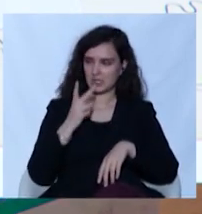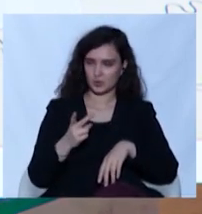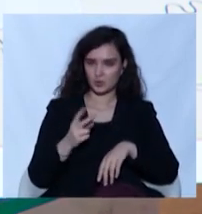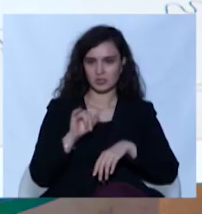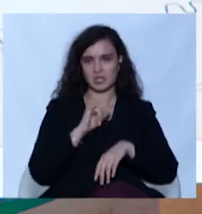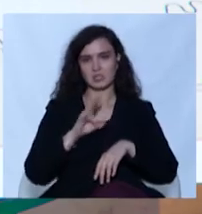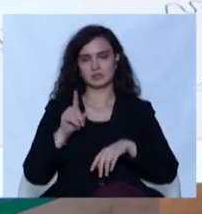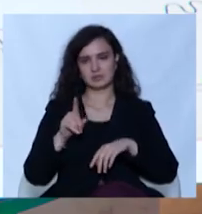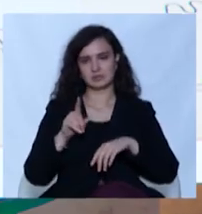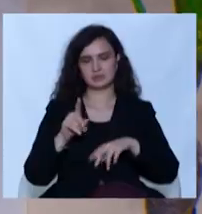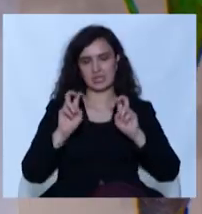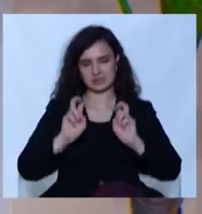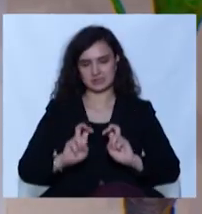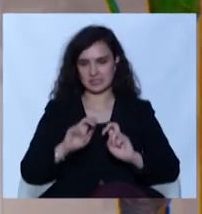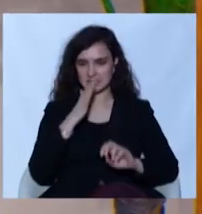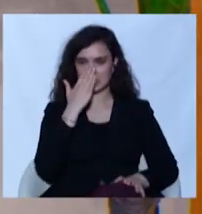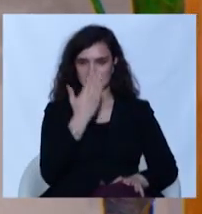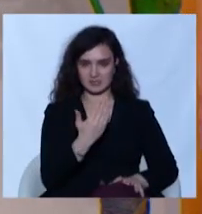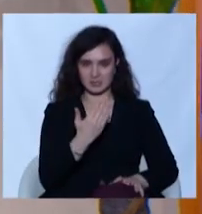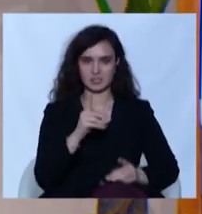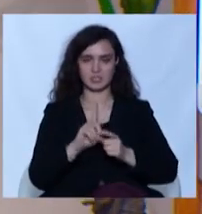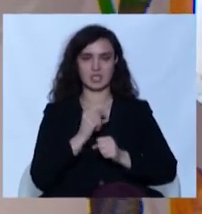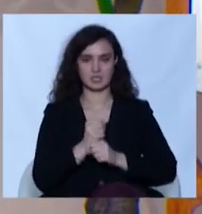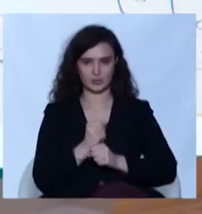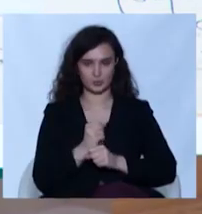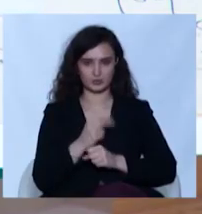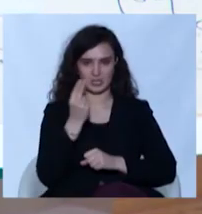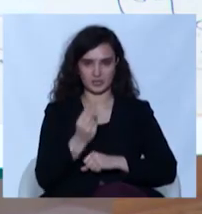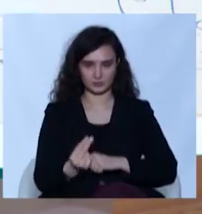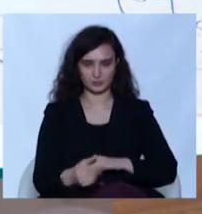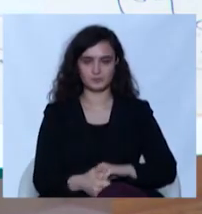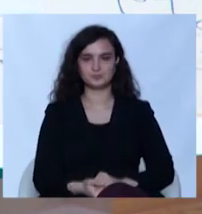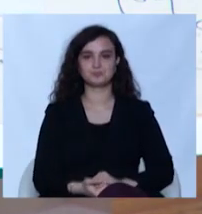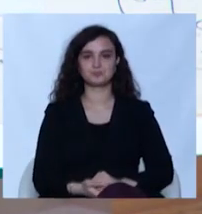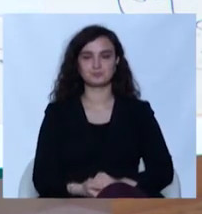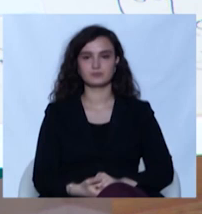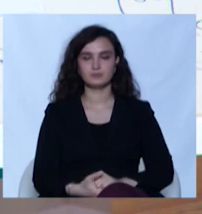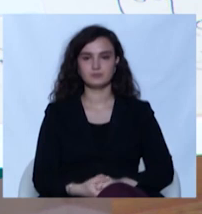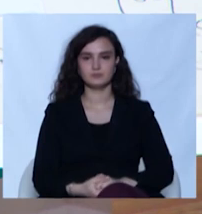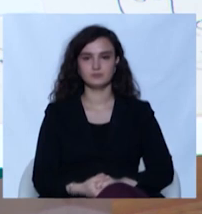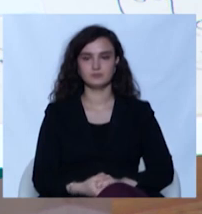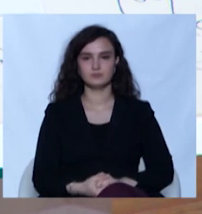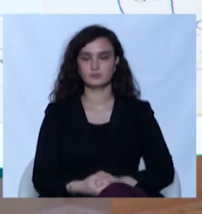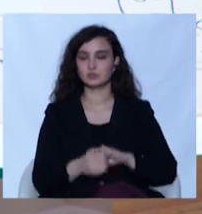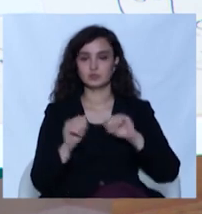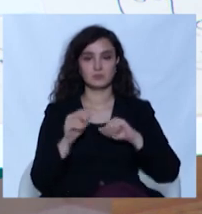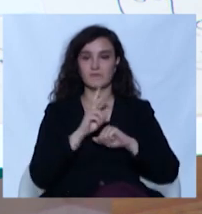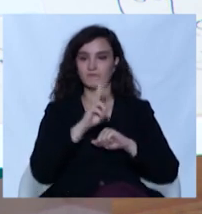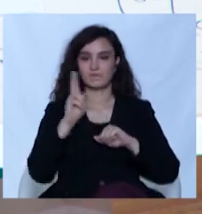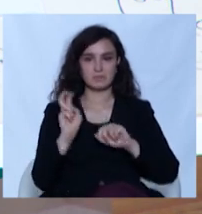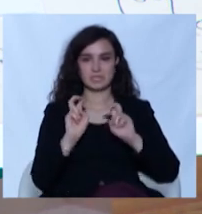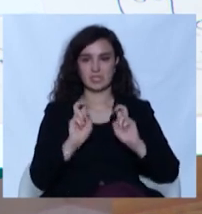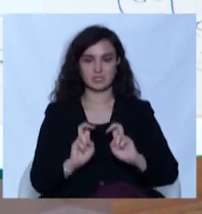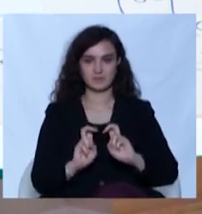ან დაიდგაც, ან დასხდეთ სარკეს წინ და ისე დახატოთ თქვენი პორტრეტი, შეგიძლია ვინმე